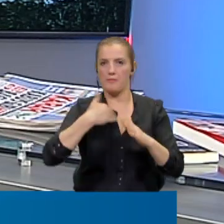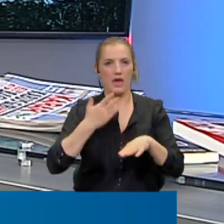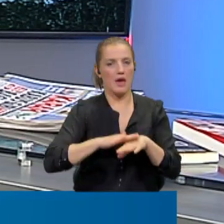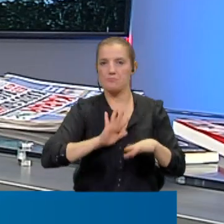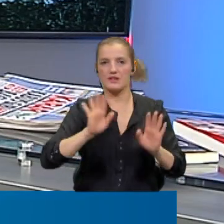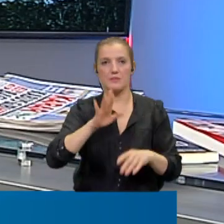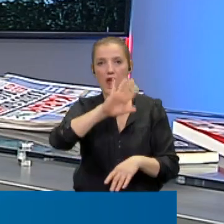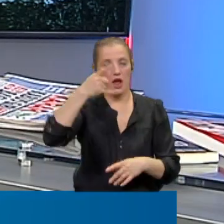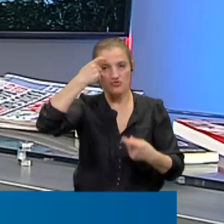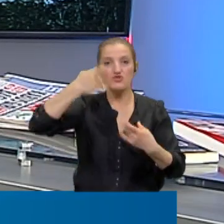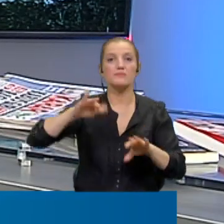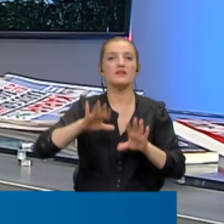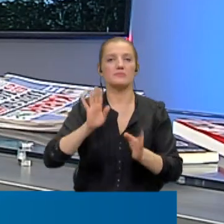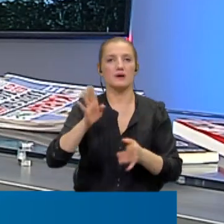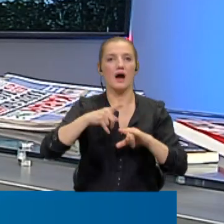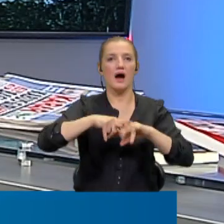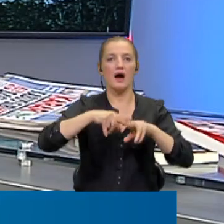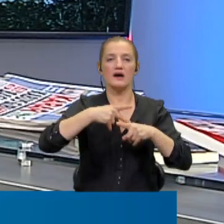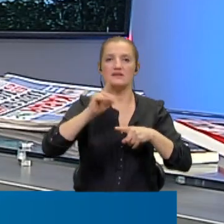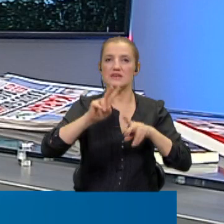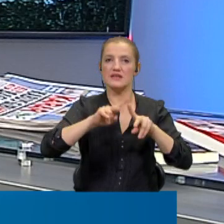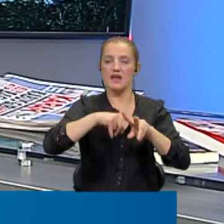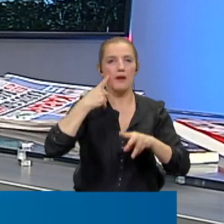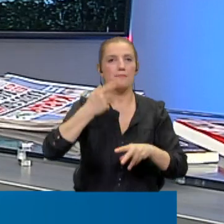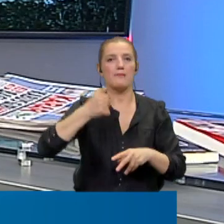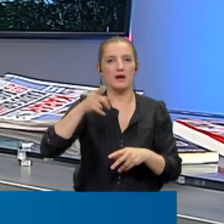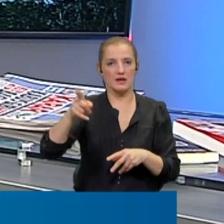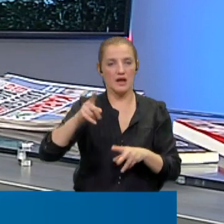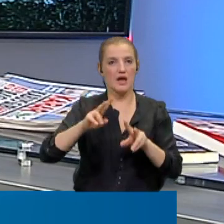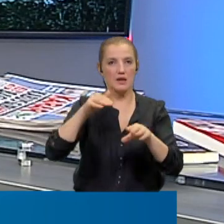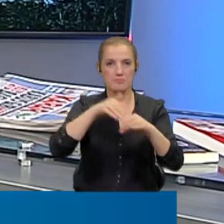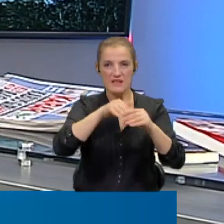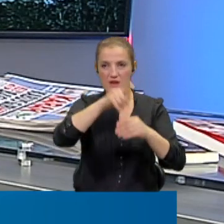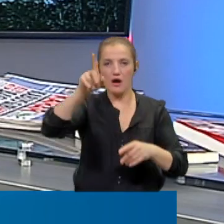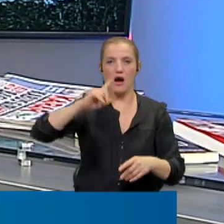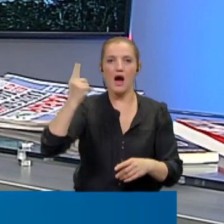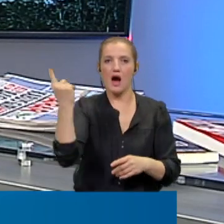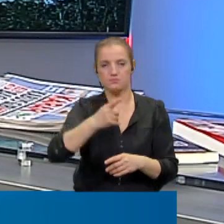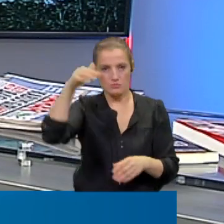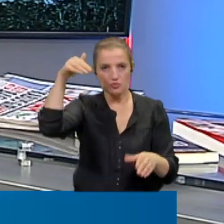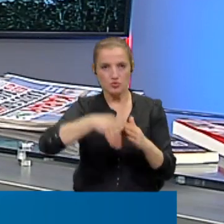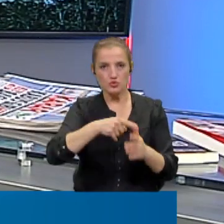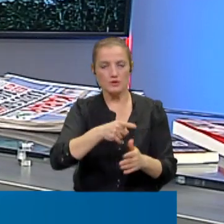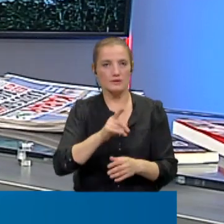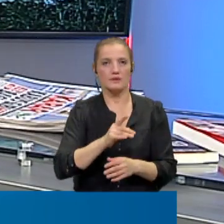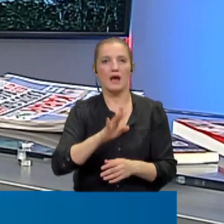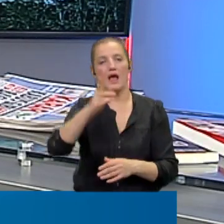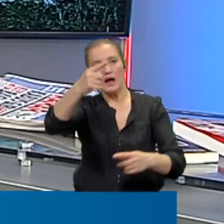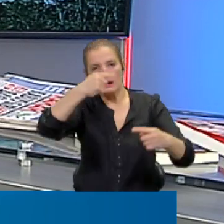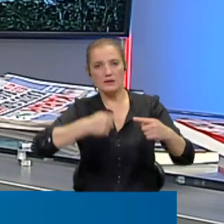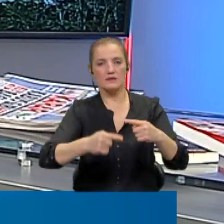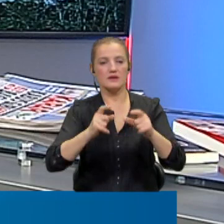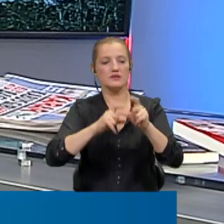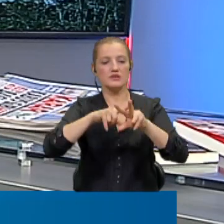şaşırmadı mı yani Hazine ve maliye bakanı değildi Mücahit birinci mi düşürmüş acaba doları hemen